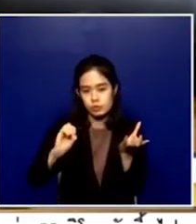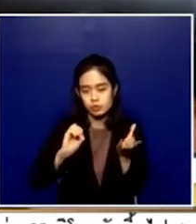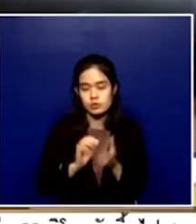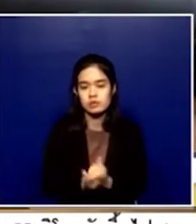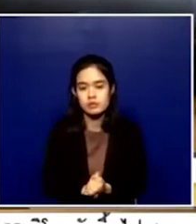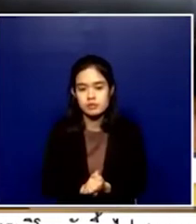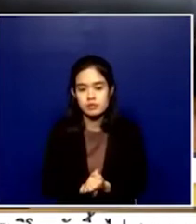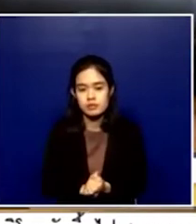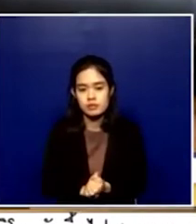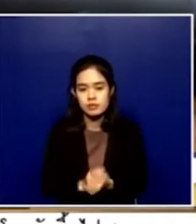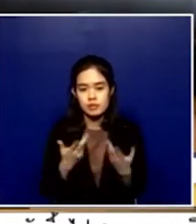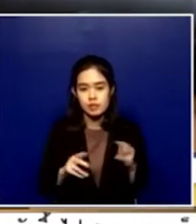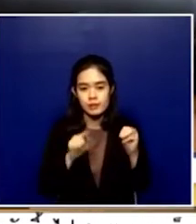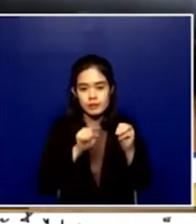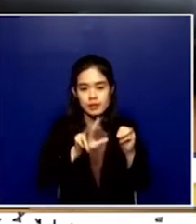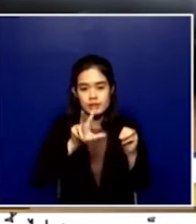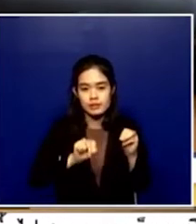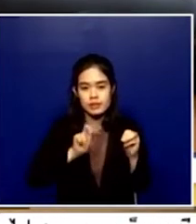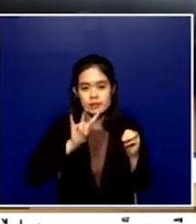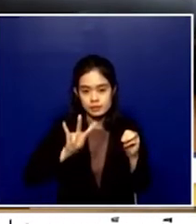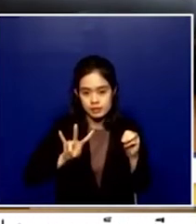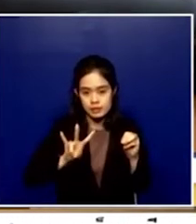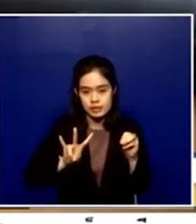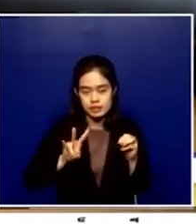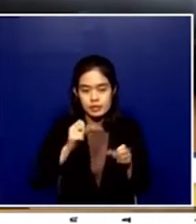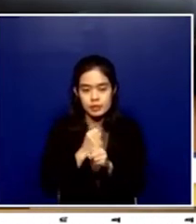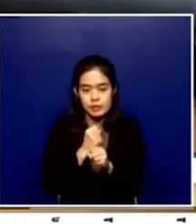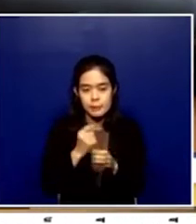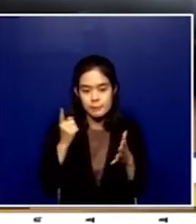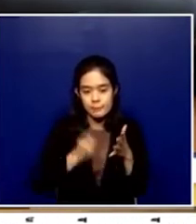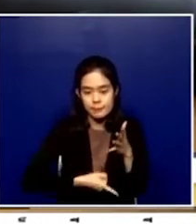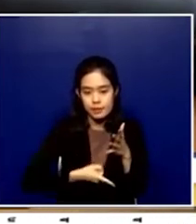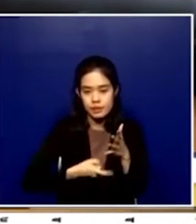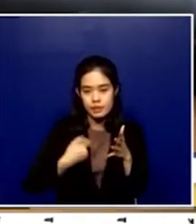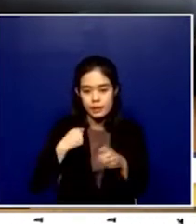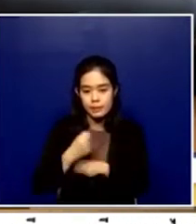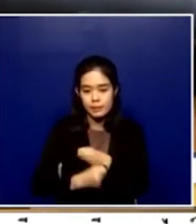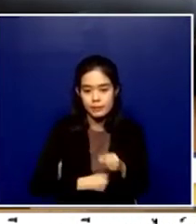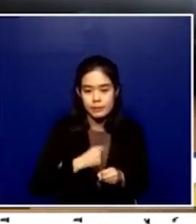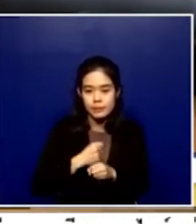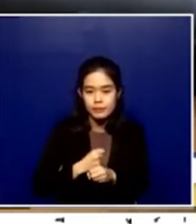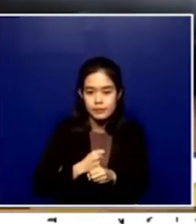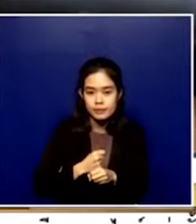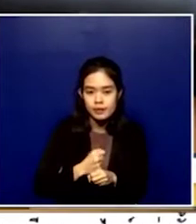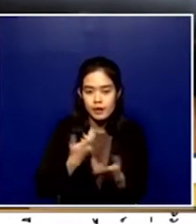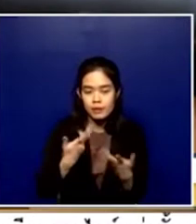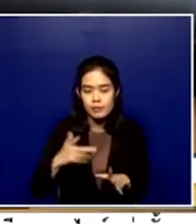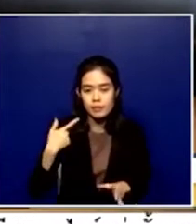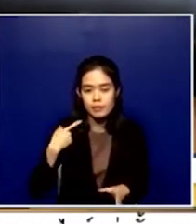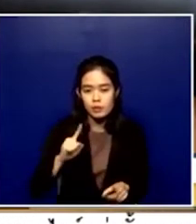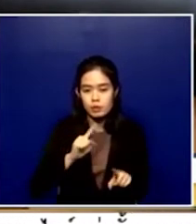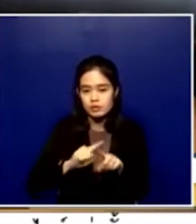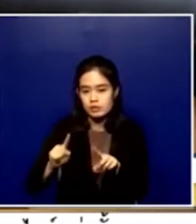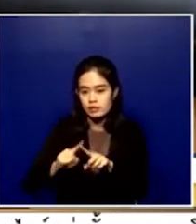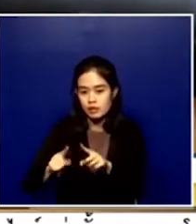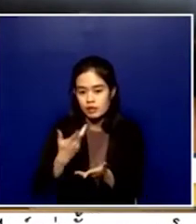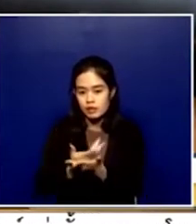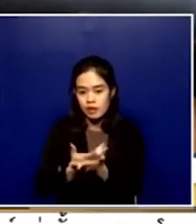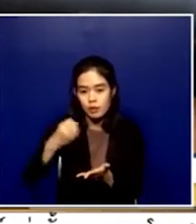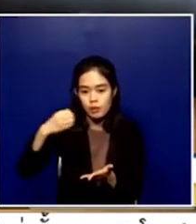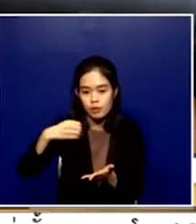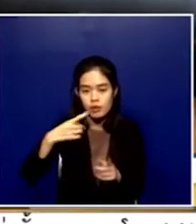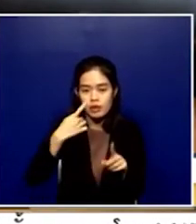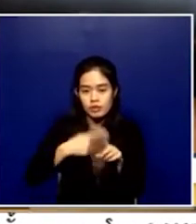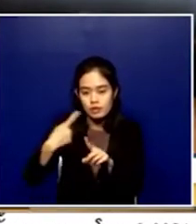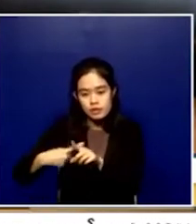และความผดตามมาตรา 37 ถวิปีละ 1 กระทงเป็เวลา 6 ปี3.ความผดถามรัประโยชน์ ค่าไฟฟาเกิน 3,000 บาทุกเดื